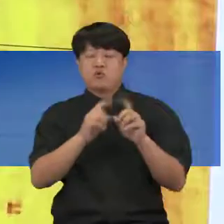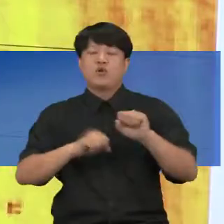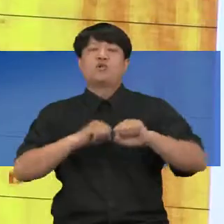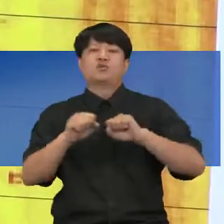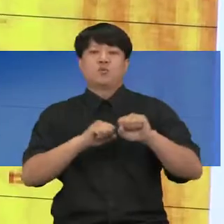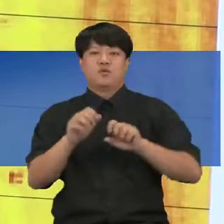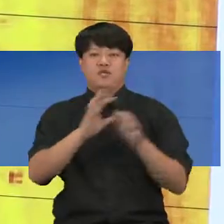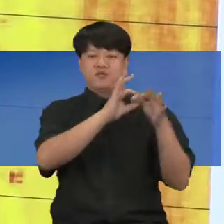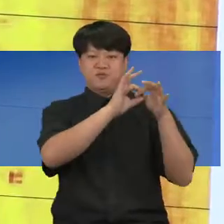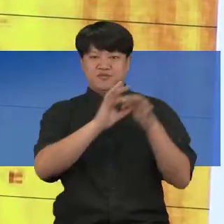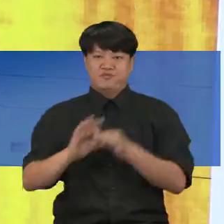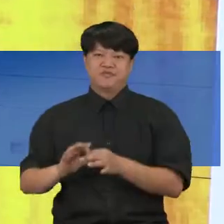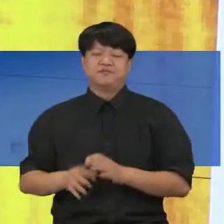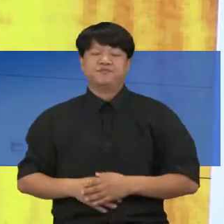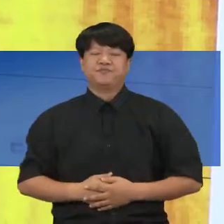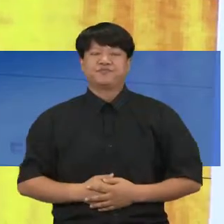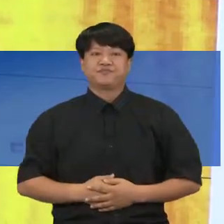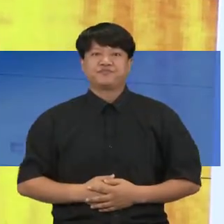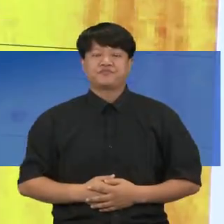회복을 위한 활동을 이어갑니다